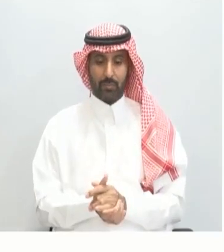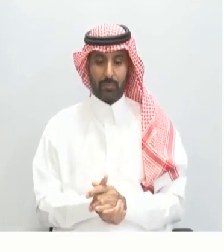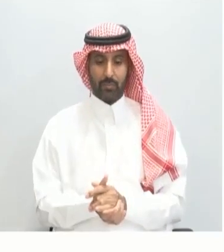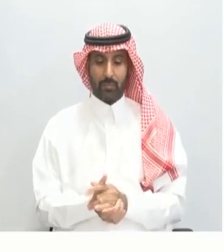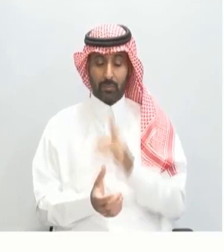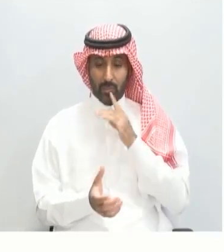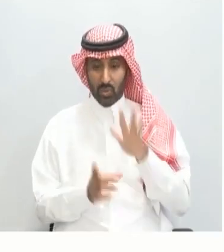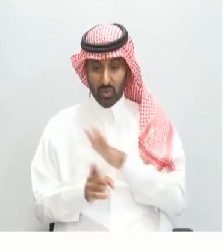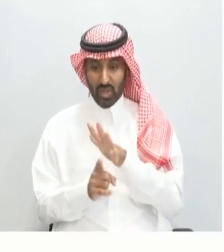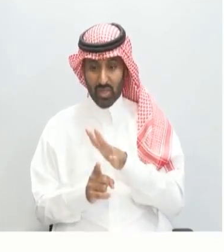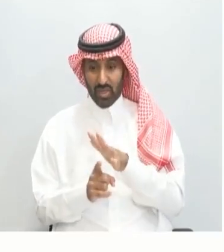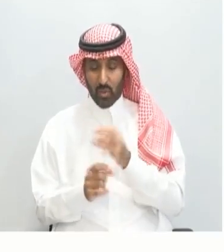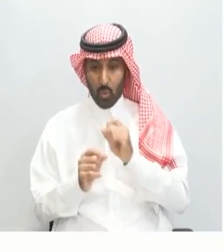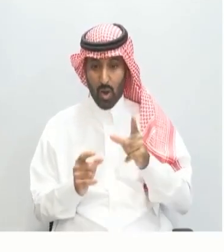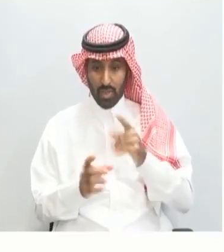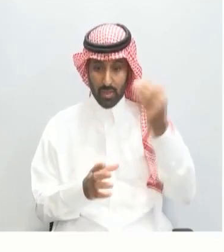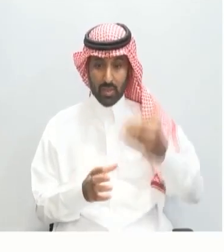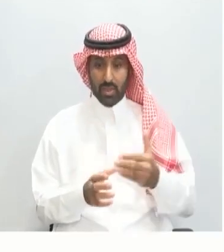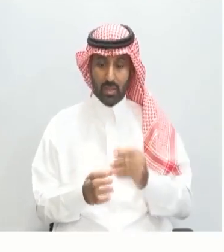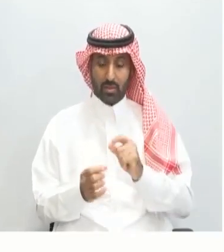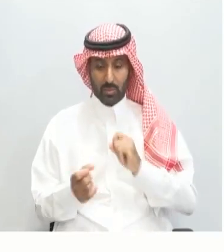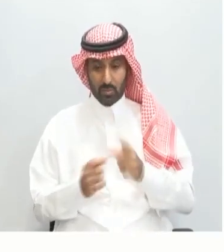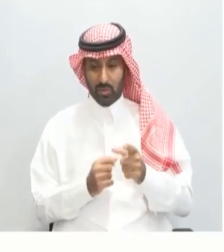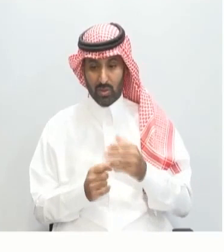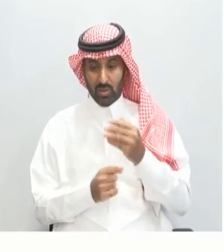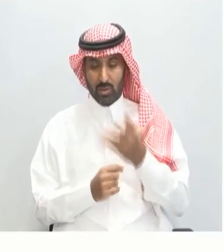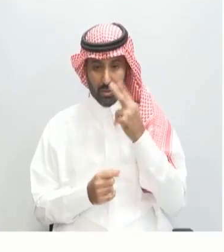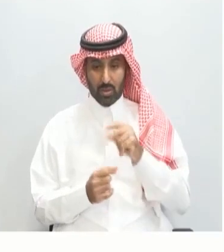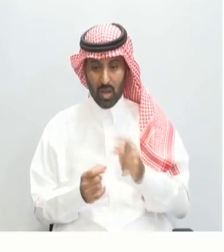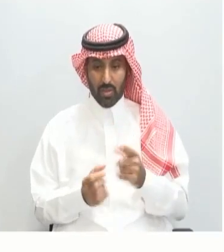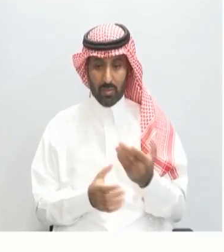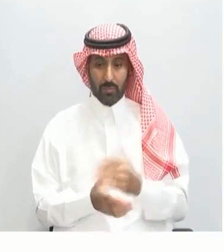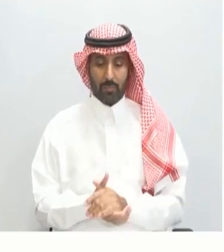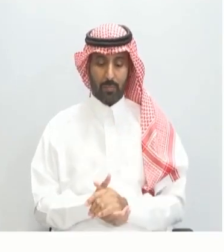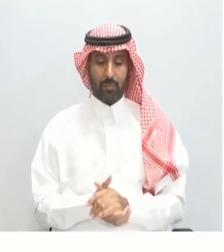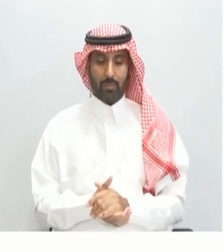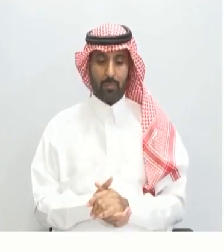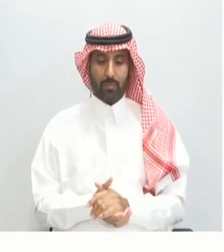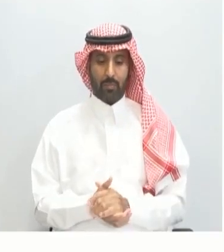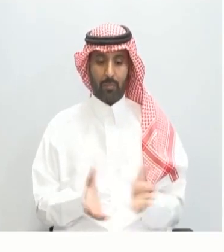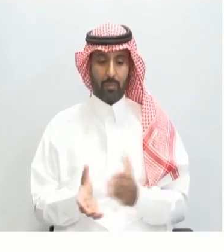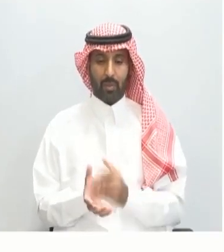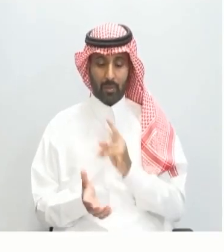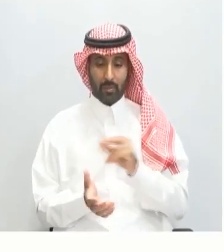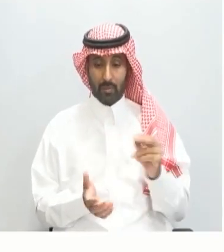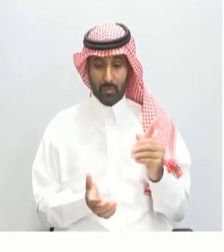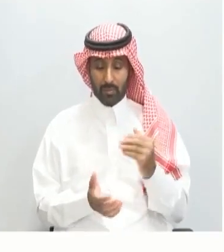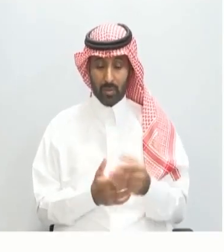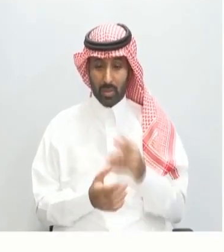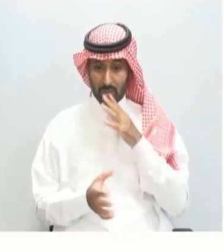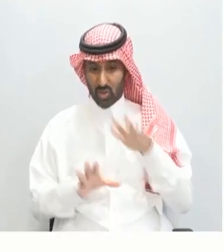ويكون تاثيرها واضحا وسريعا ولحظيا ابنائي فمن ذلك